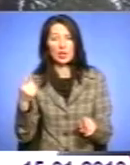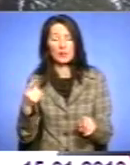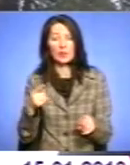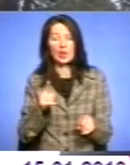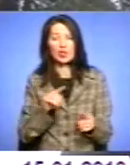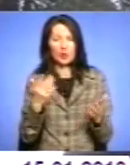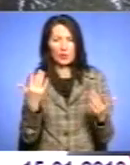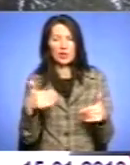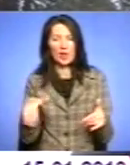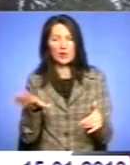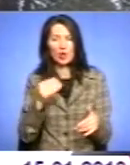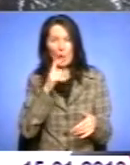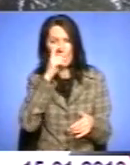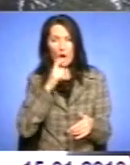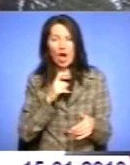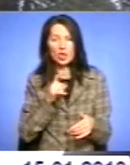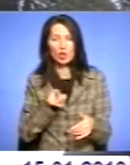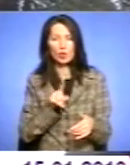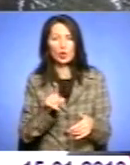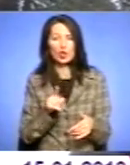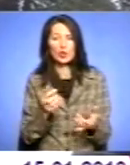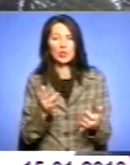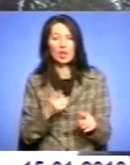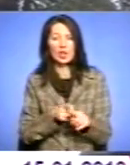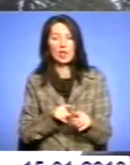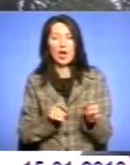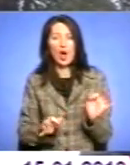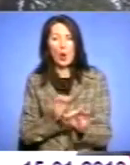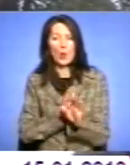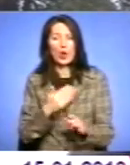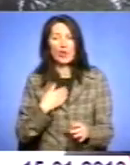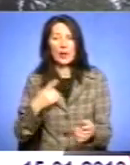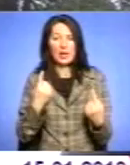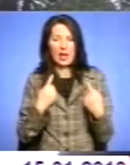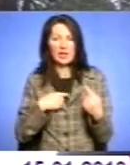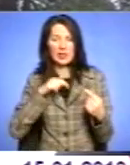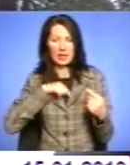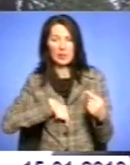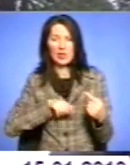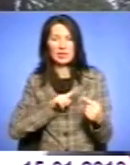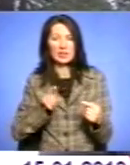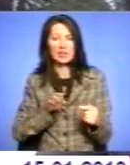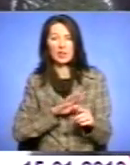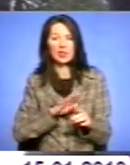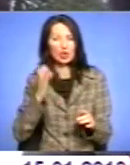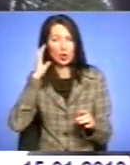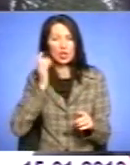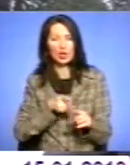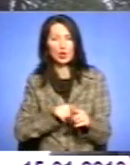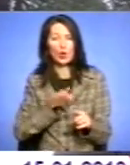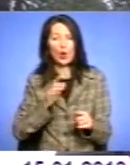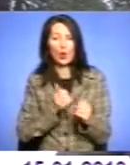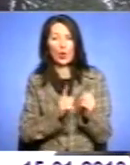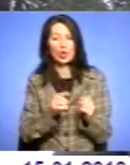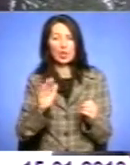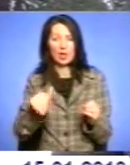вже все погано і все, тому що от скільки така погода, в мене депресія, не дотримуватись того. А все-таки кожен хай живе своїм